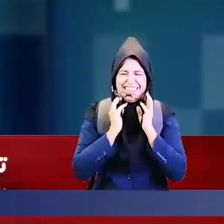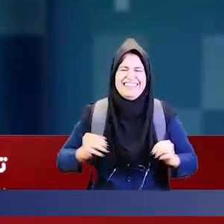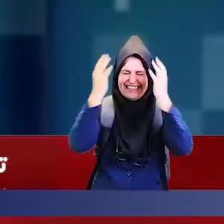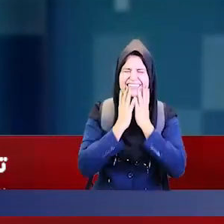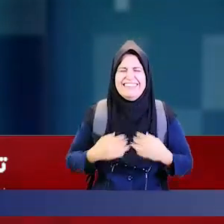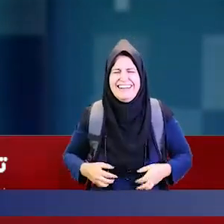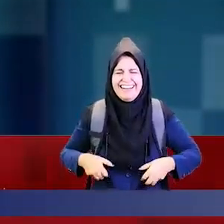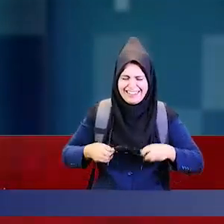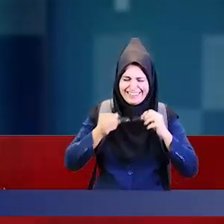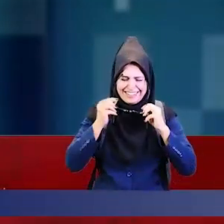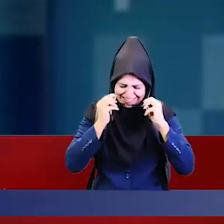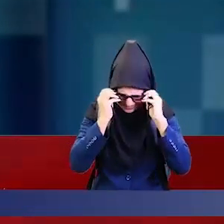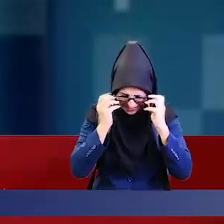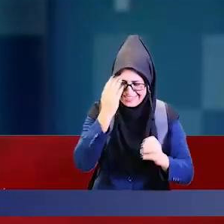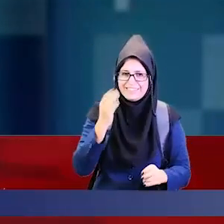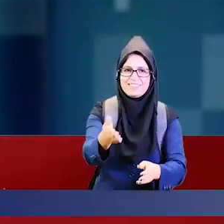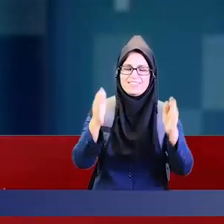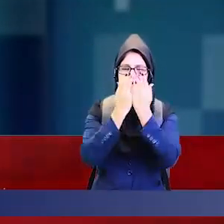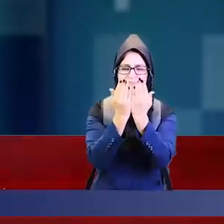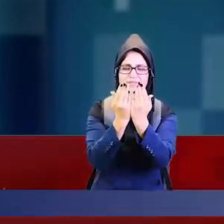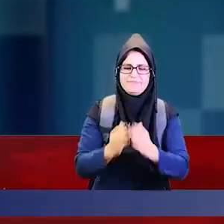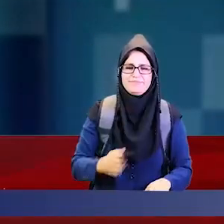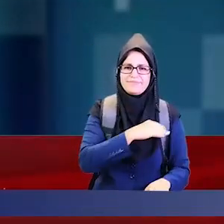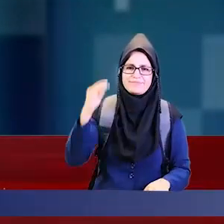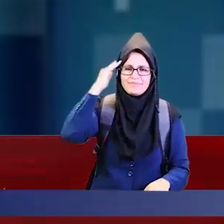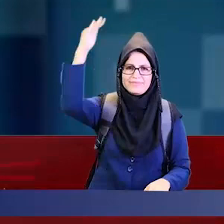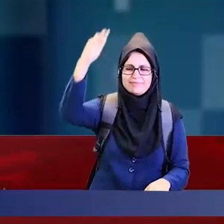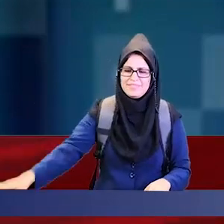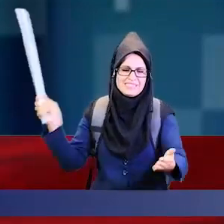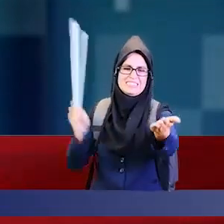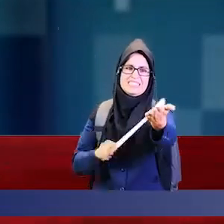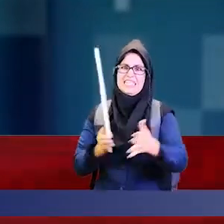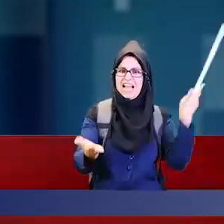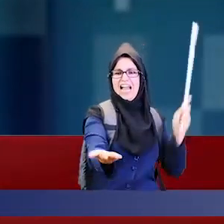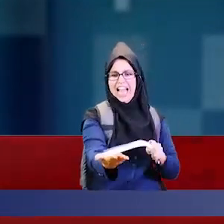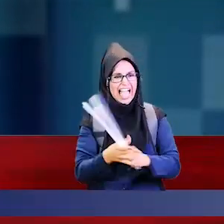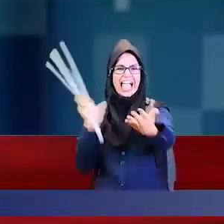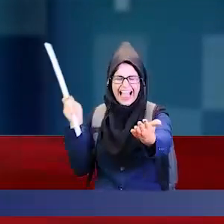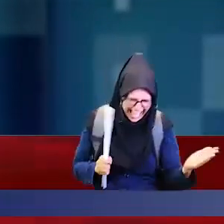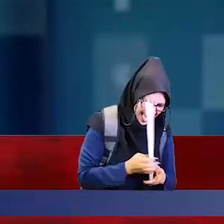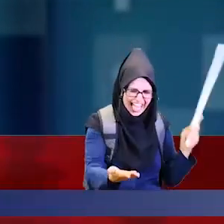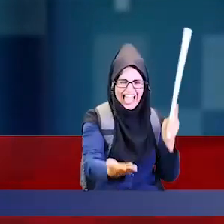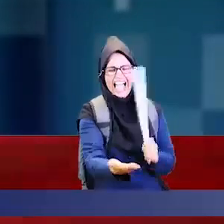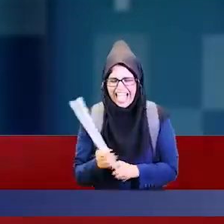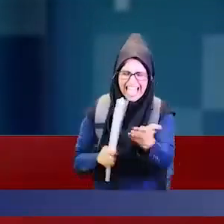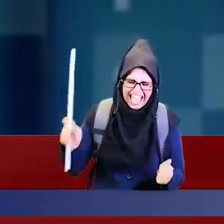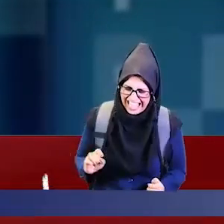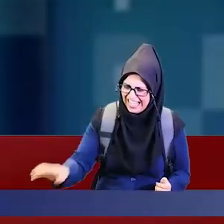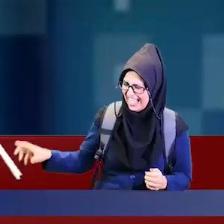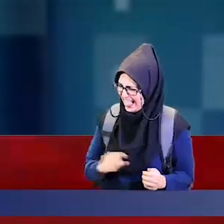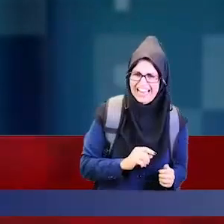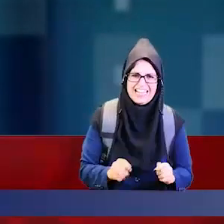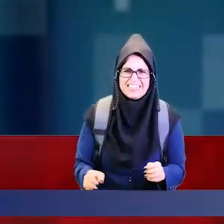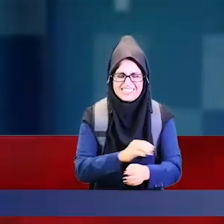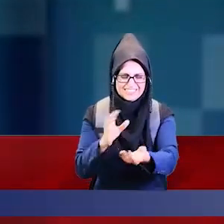پیشگاه دانش آموزان، دانشجویان، معلمان، ناظران، ناظمان، علل خصوص اسیران خاک تسلیت